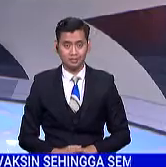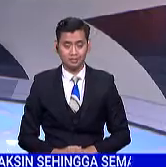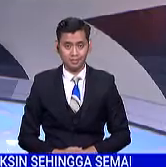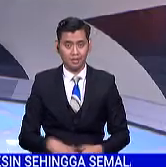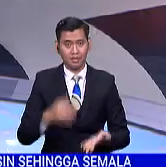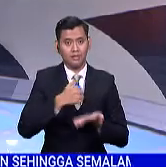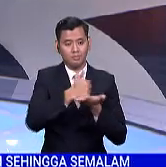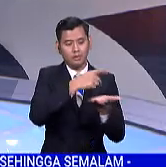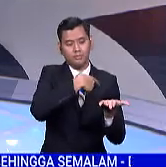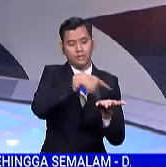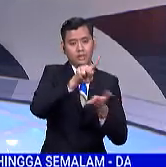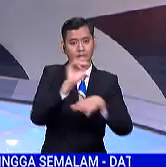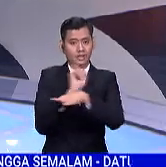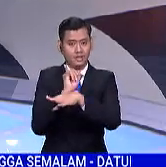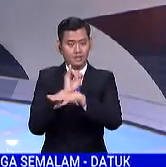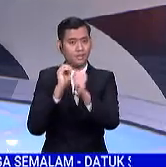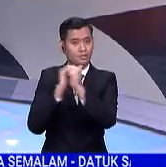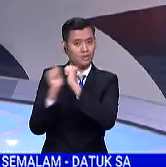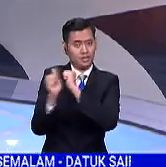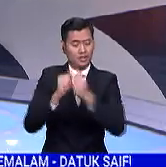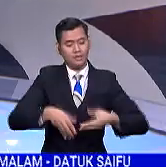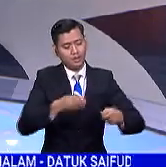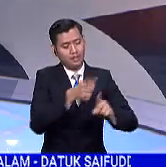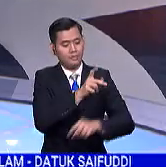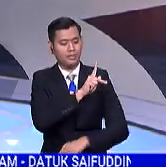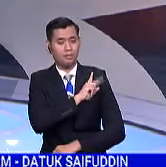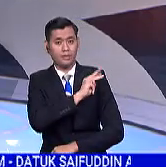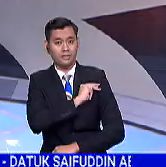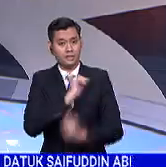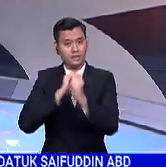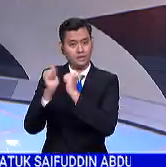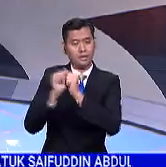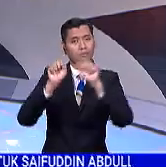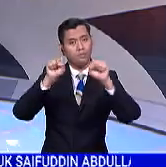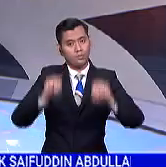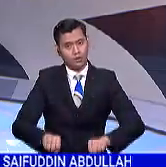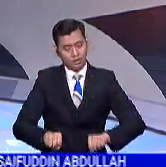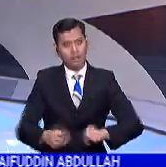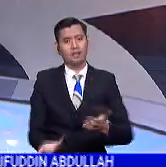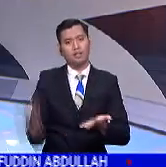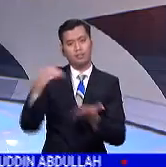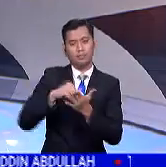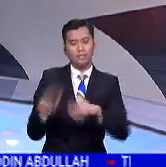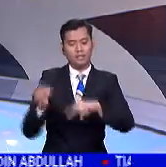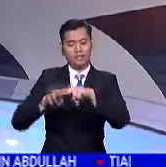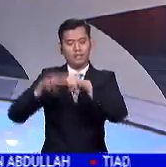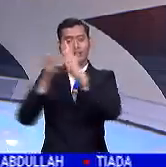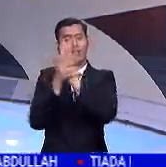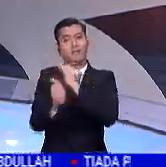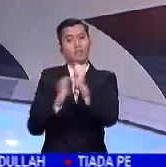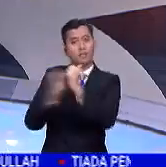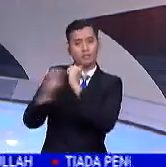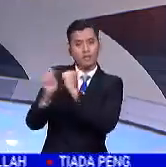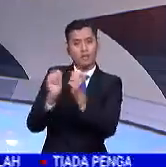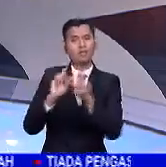Bantuan skim pembiayaan industri sukan yang ditawarkan oleh Kementerian Belia dan Sukan dilihat mampu membantu penggiat industri berkenaan. Namun, sebaliknya